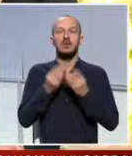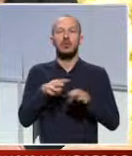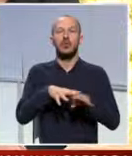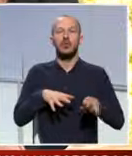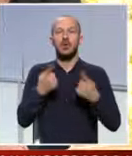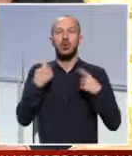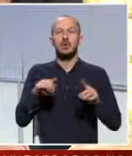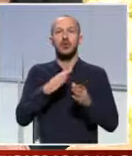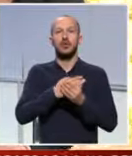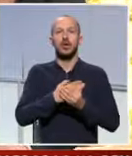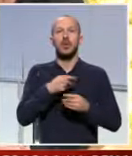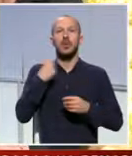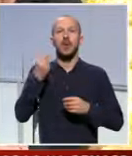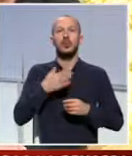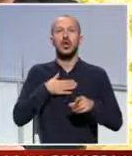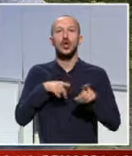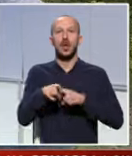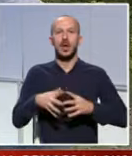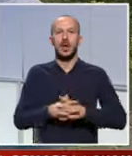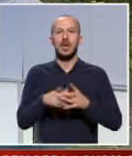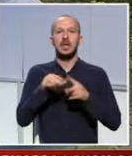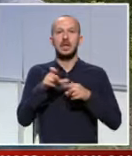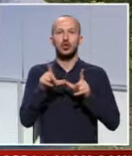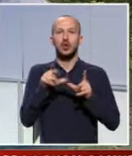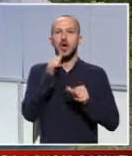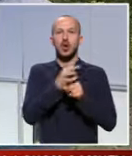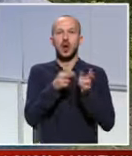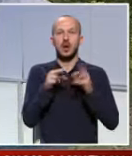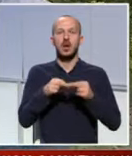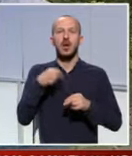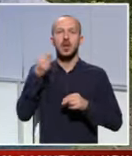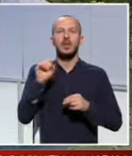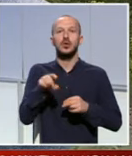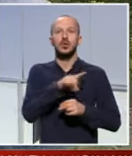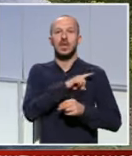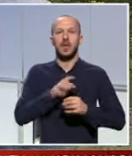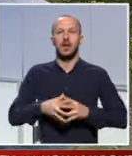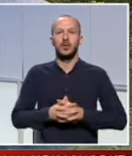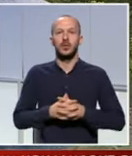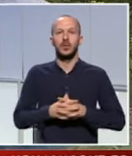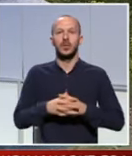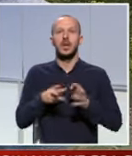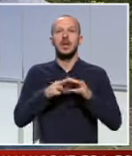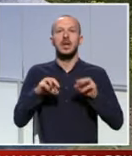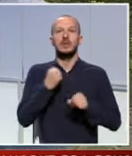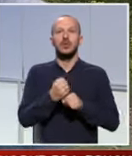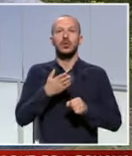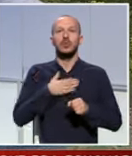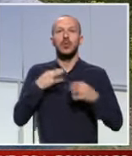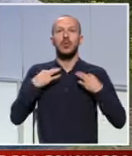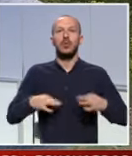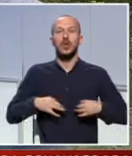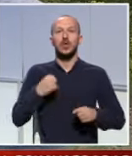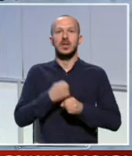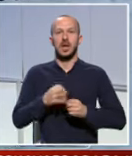skupovima, posebno međunarodnim, pominje naše kolege Sašu i Gorana, pominje da su stradali na izvršavanju svog